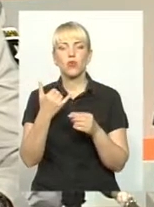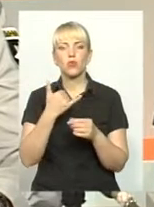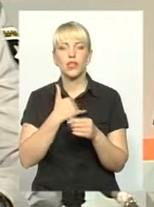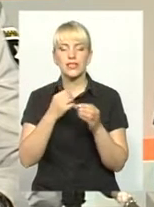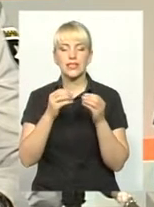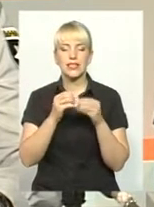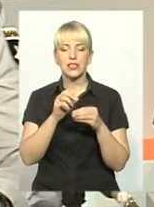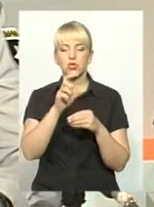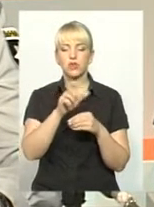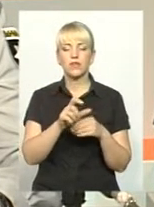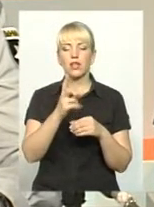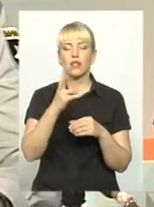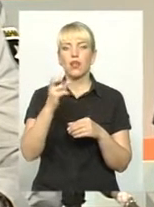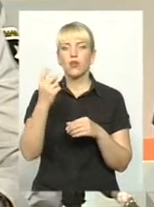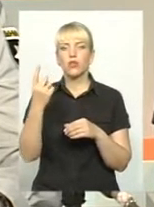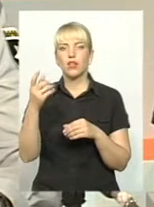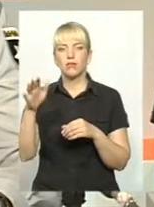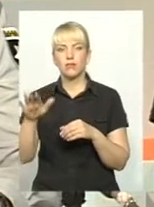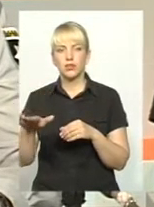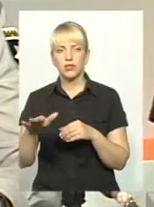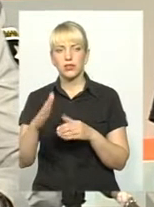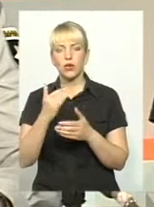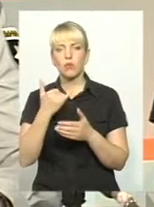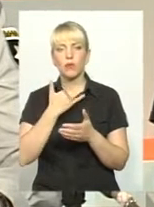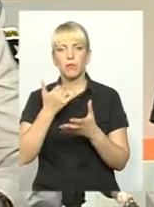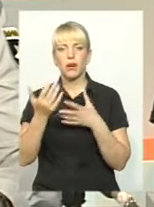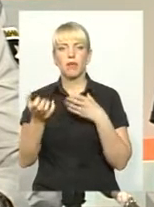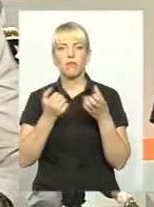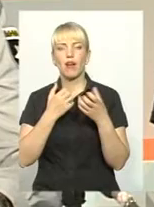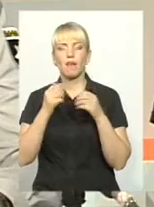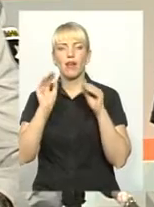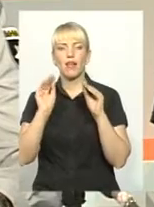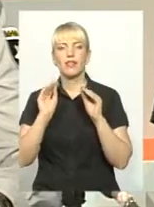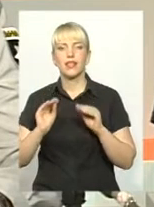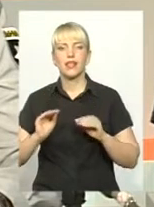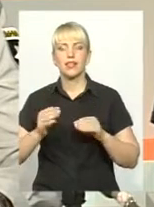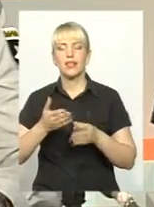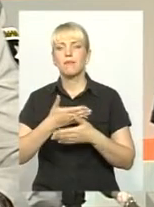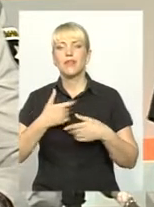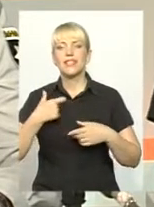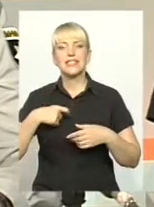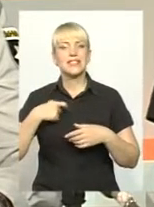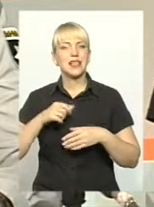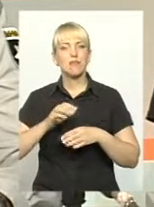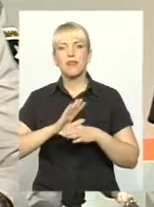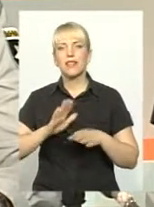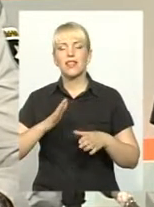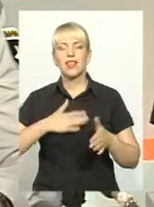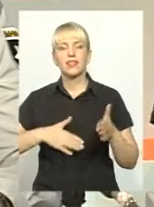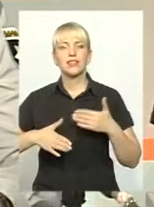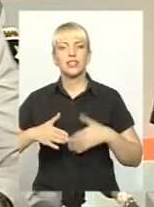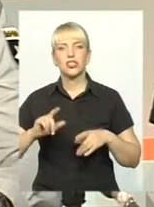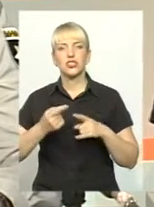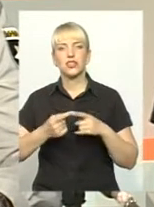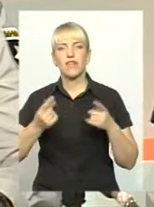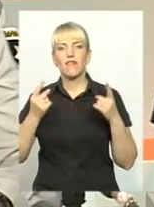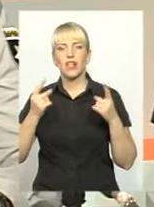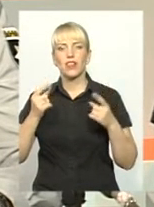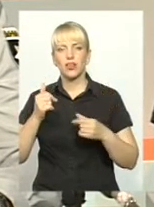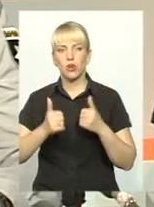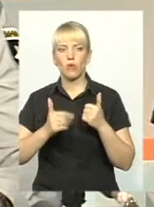місце, тобто онлайн-анкети. Але ми себе не тішимо, що це великий конкурс. Чому? Тому що